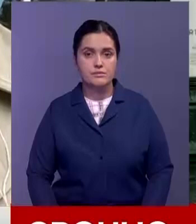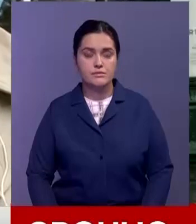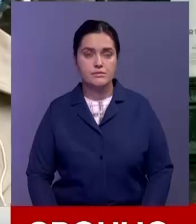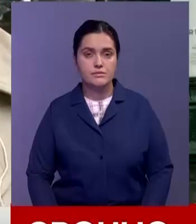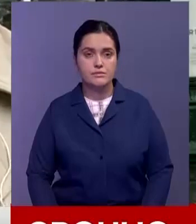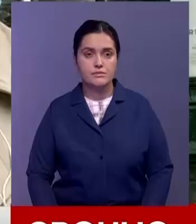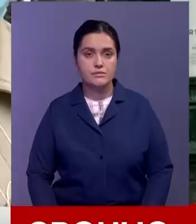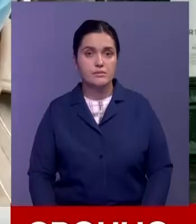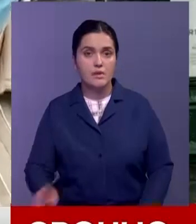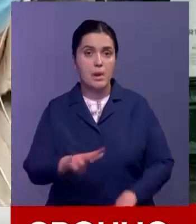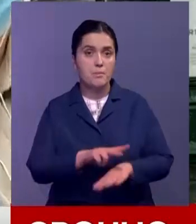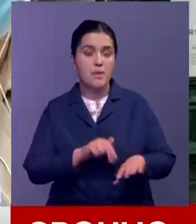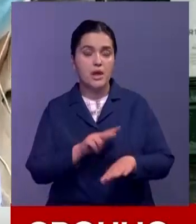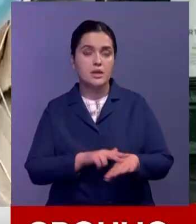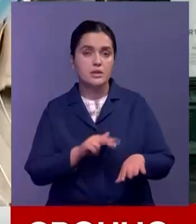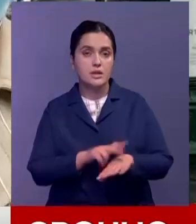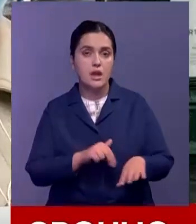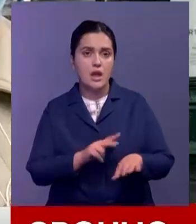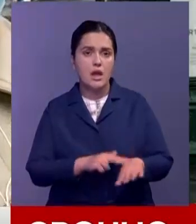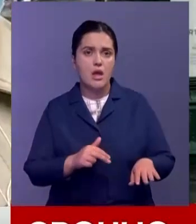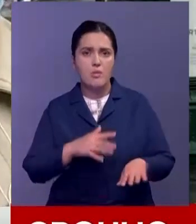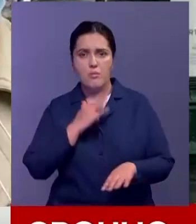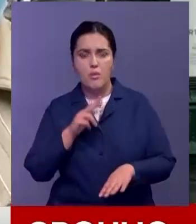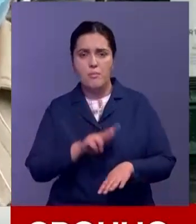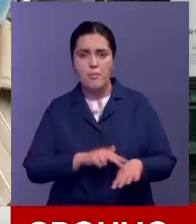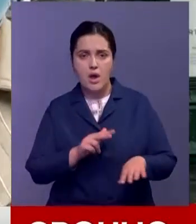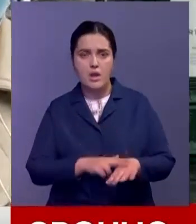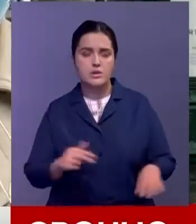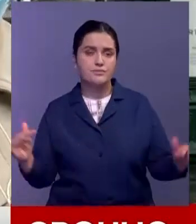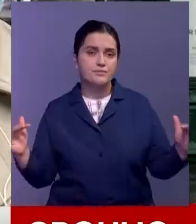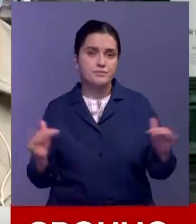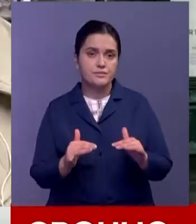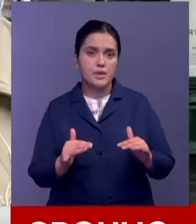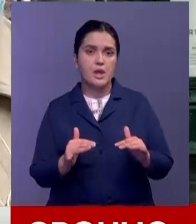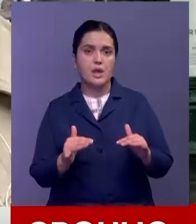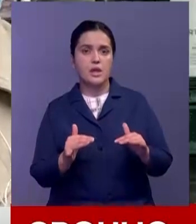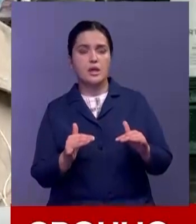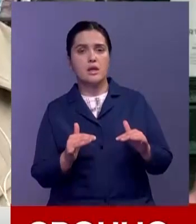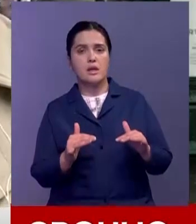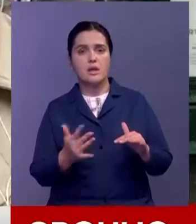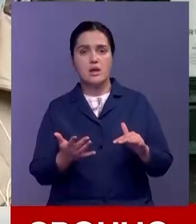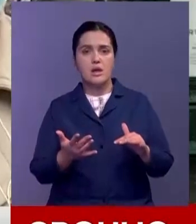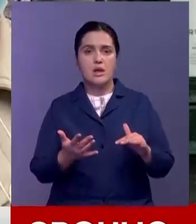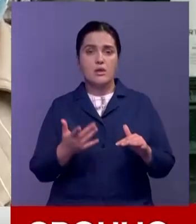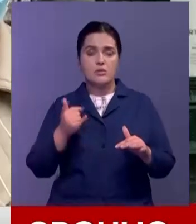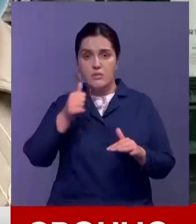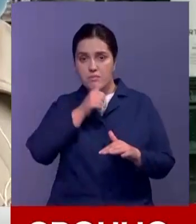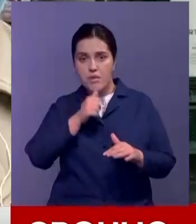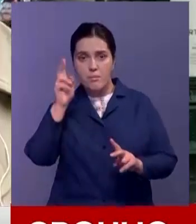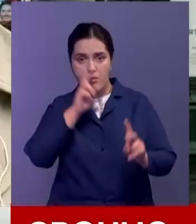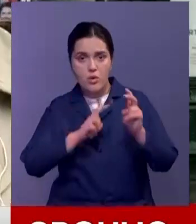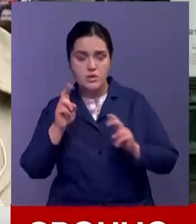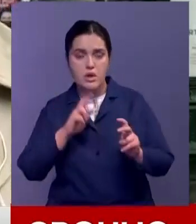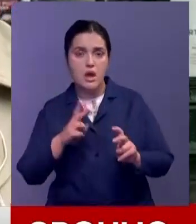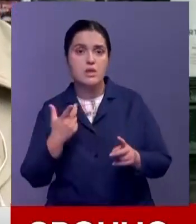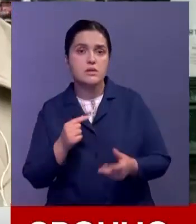Это добирается полиция. Огромное количество полицейских стянуто на место, минеры, саперы, поскольку ведутся поиски